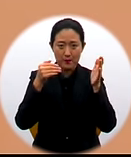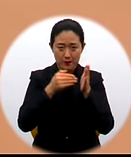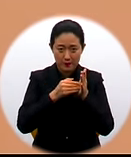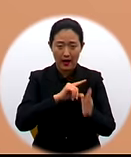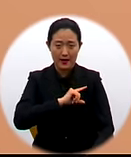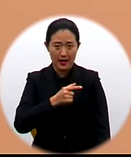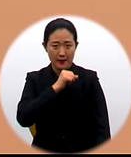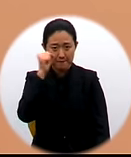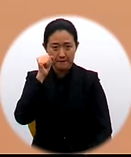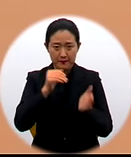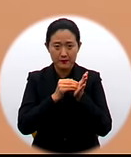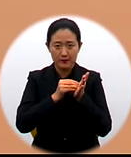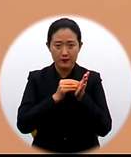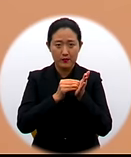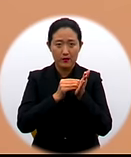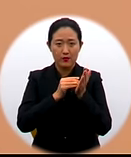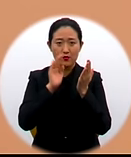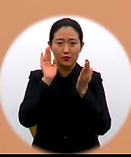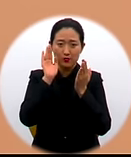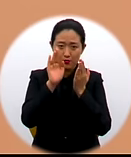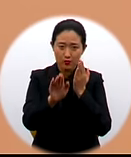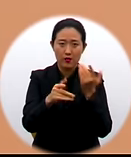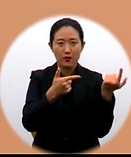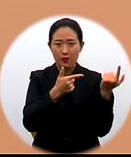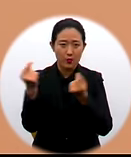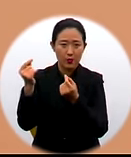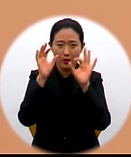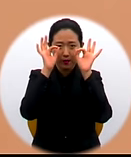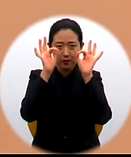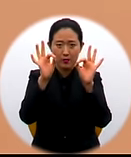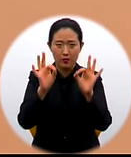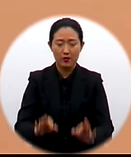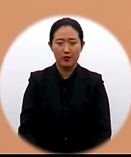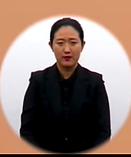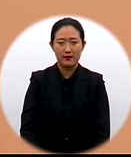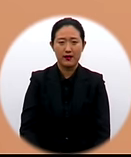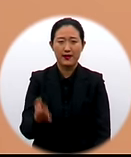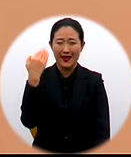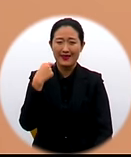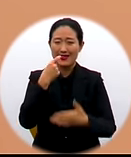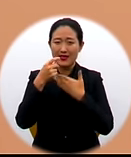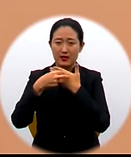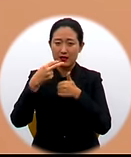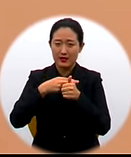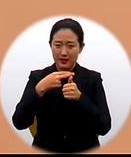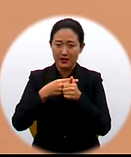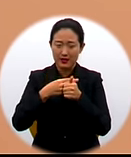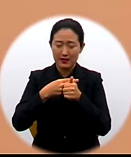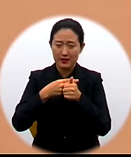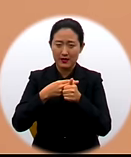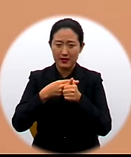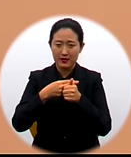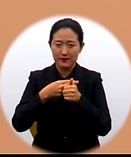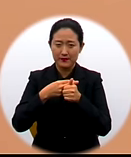여기까지는 큰 틀에서 보면 그것을 해내는 거는 동일해 보여요. 근데 과거의 치과 의사들은 말